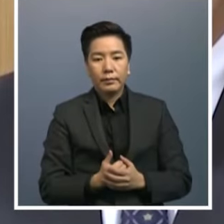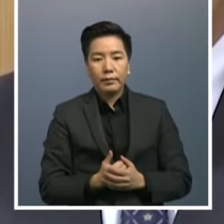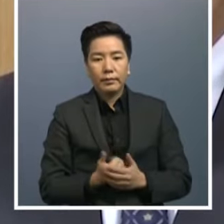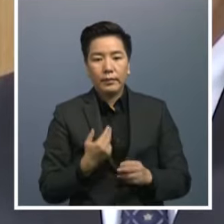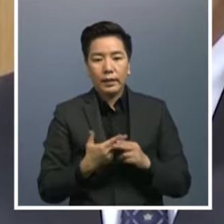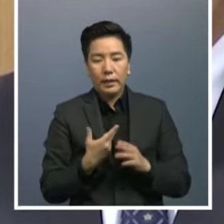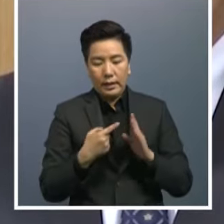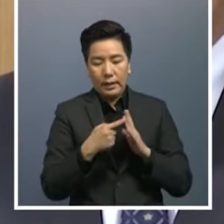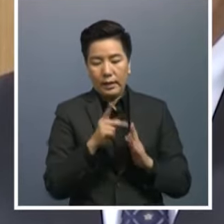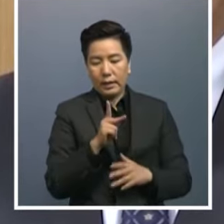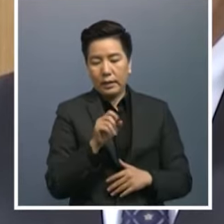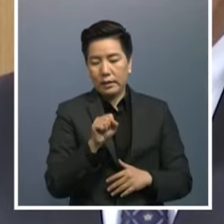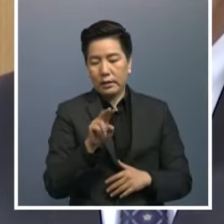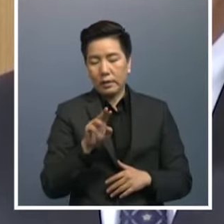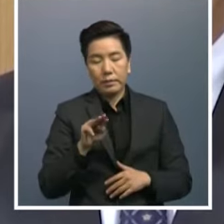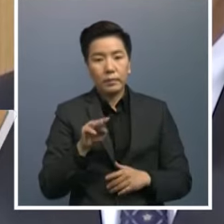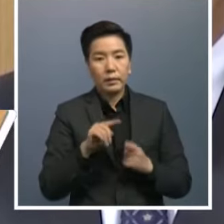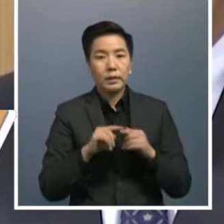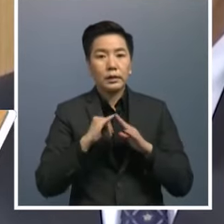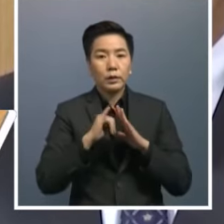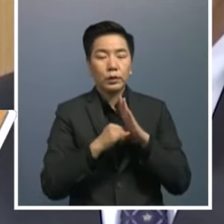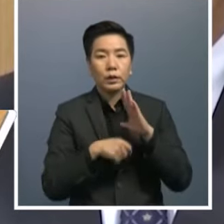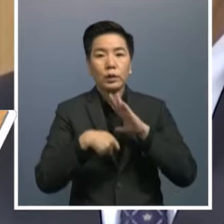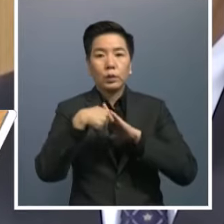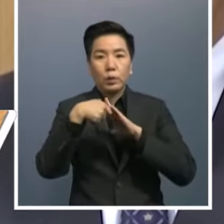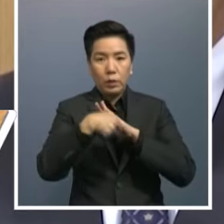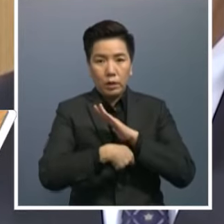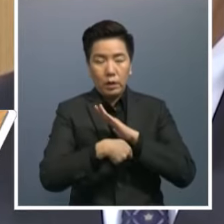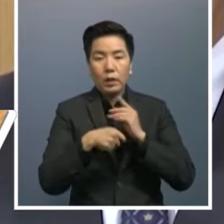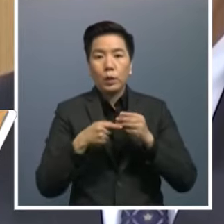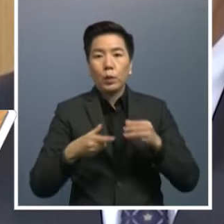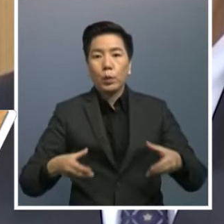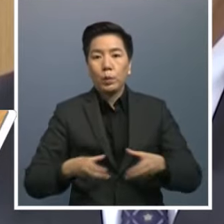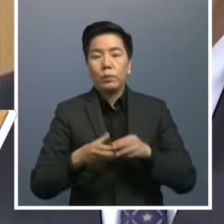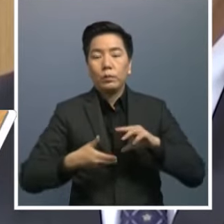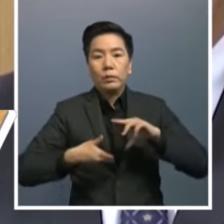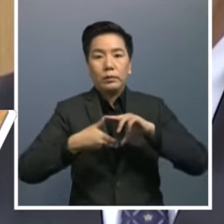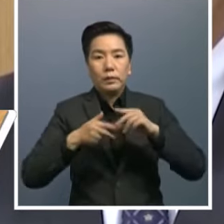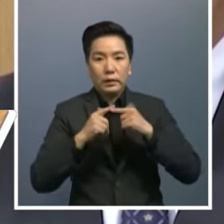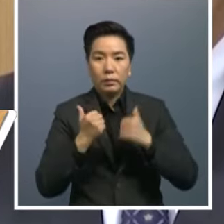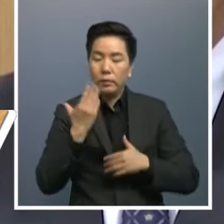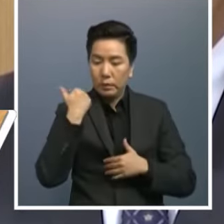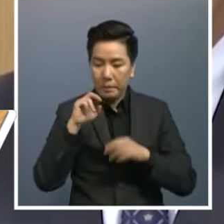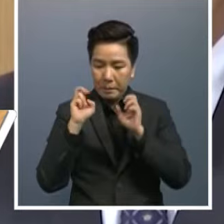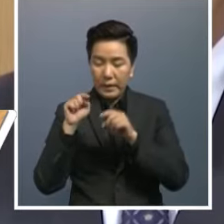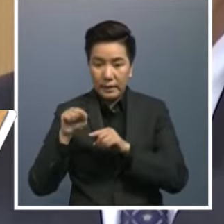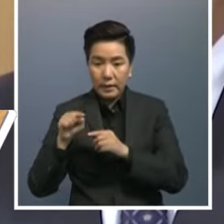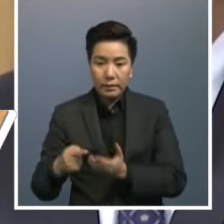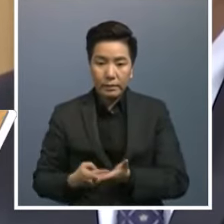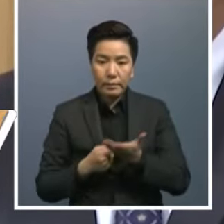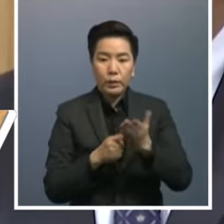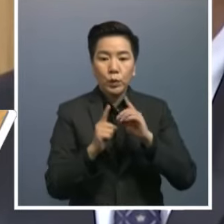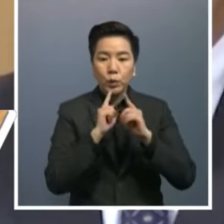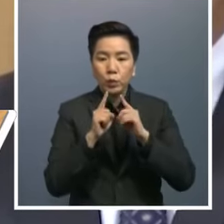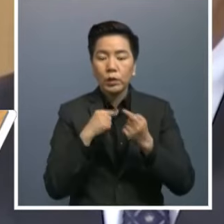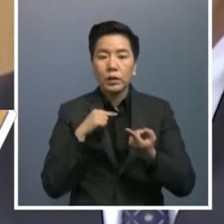ขณะที่นายเกษมสุภรานนท์ สส.จังหวัดนครราชสีมาจากพรรคพลังประชารัฐกล่าวว่าเคยนำประเด็นดังกล่าวหารือกับรัฐมนต